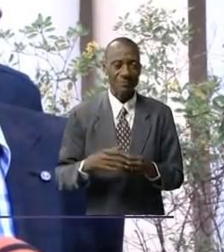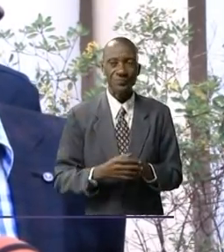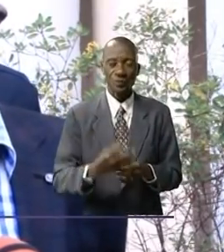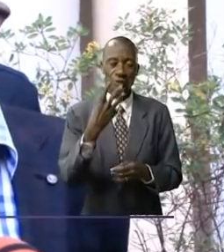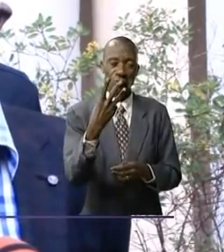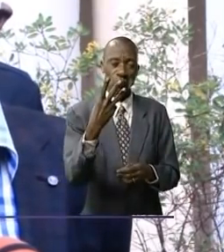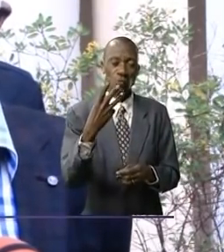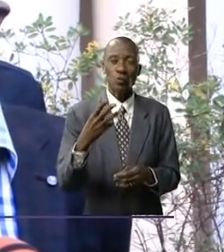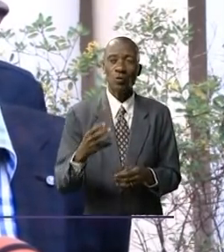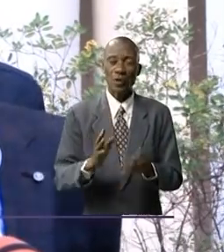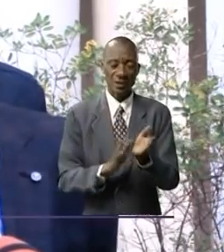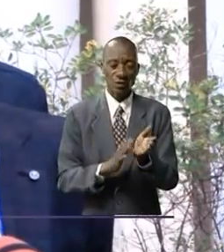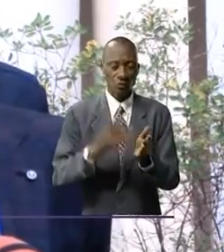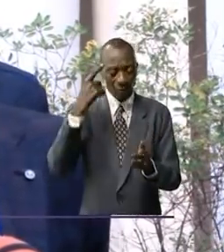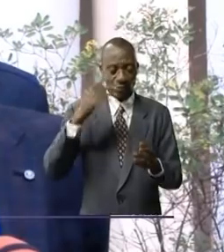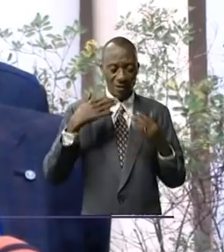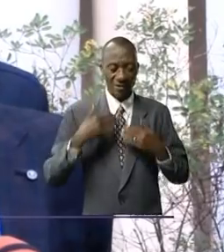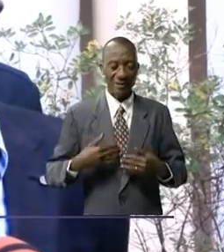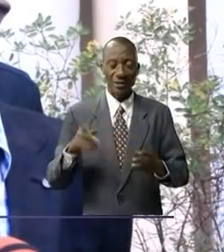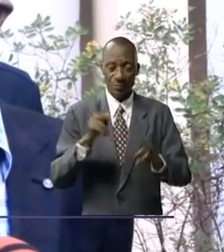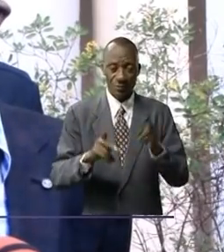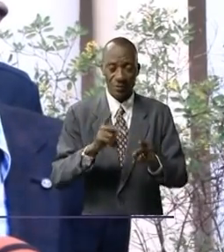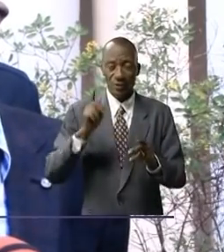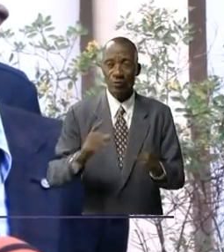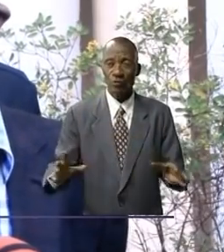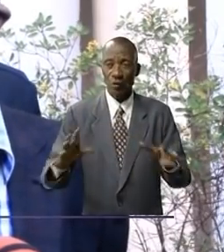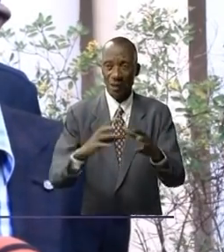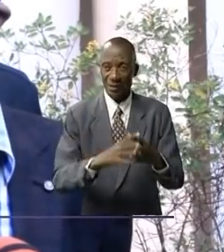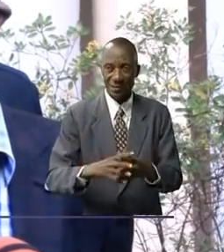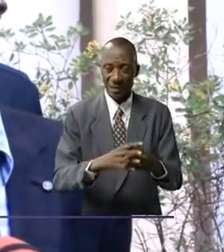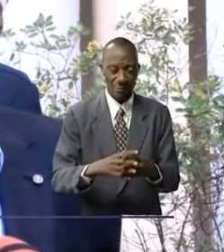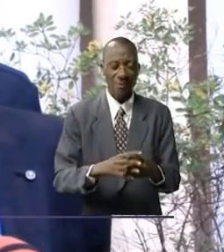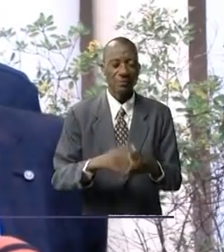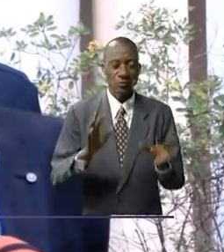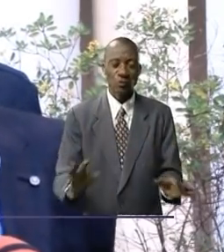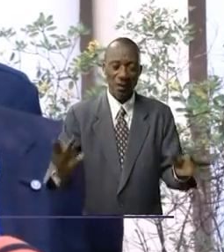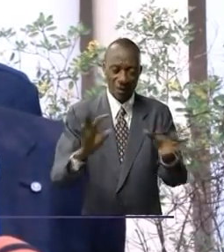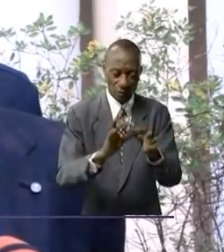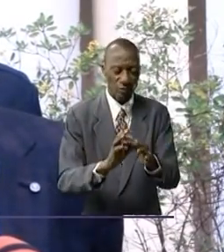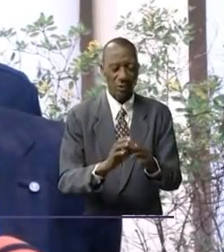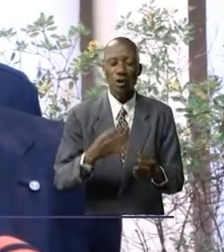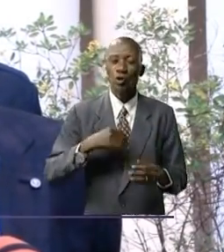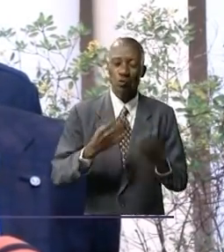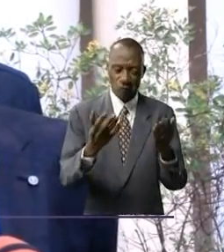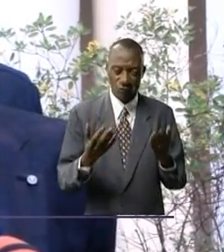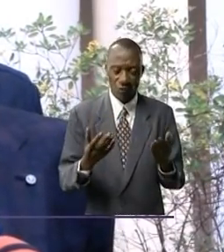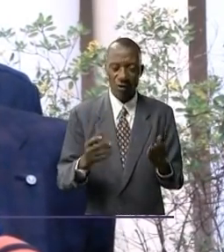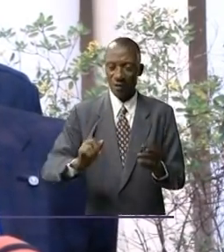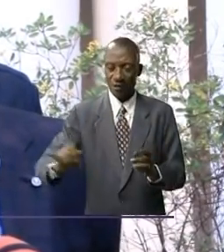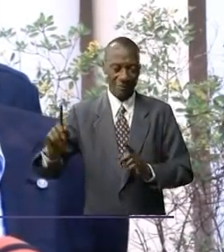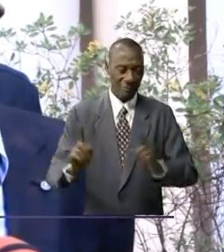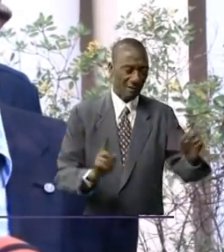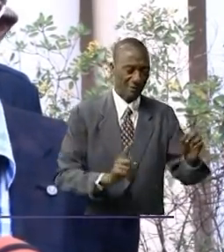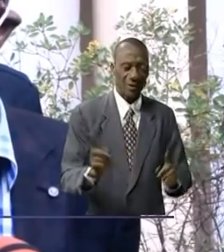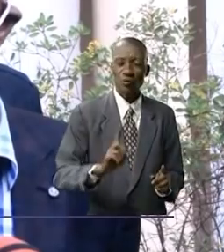3 écoles de santé publique se mettent ensemble. Voici réconcilier ce que nous cherchons depuis toujours, le